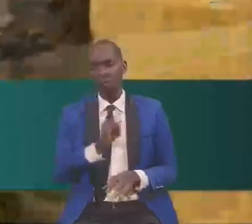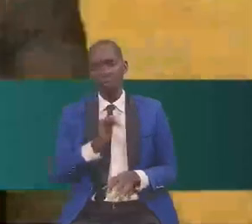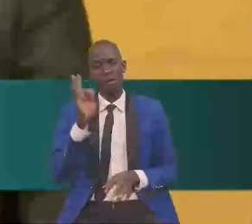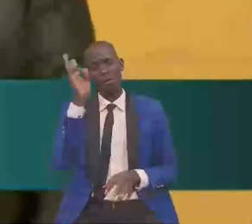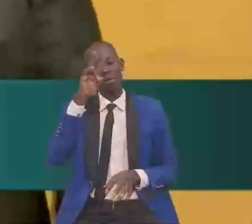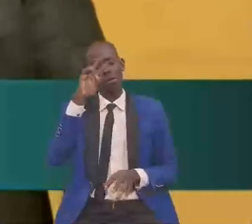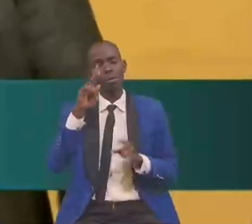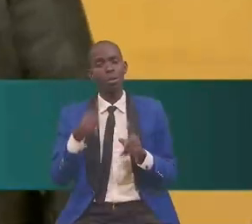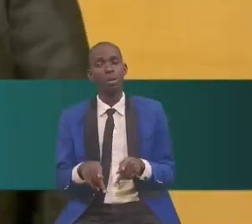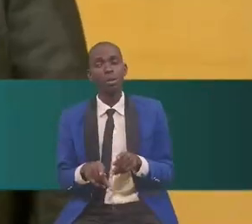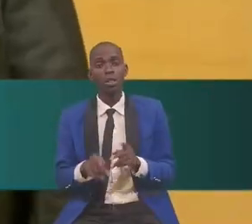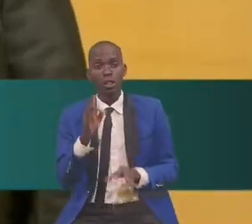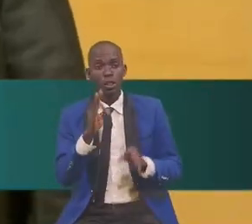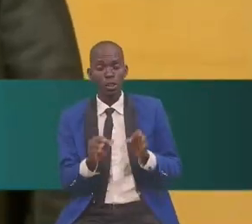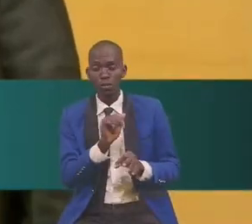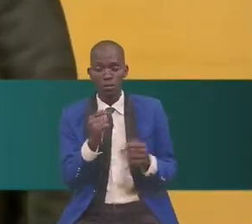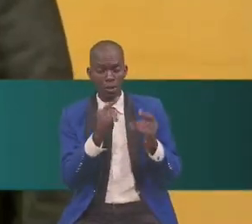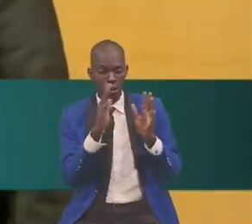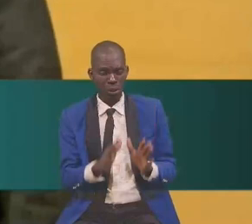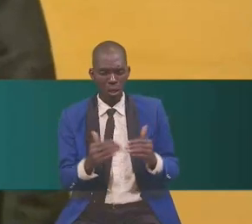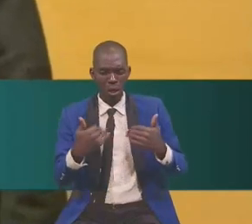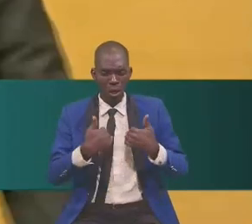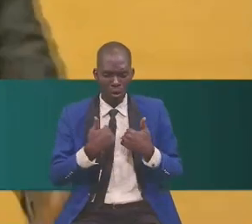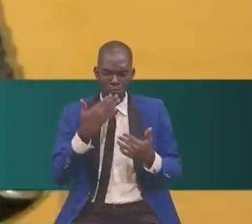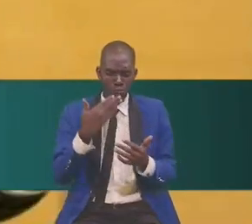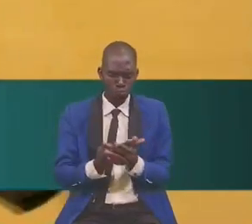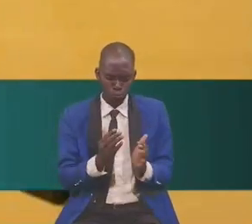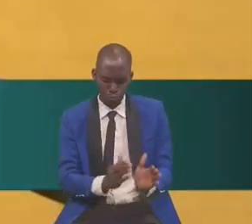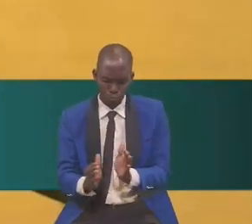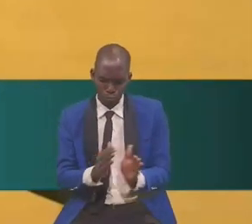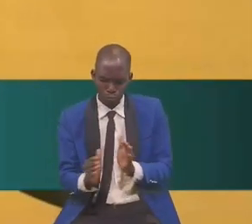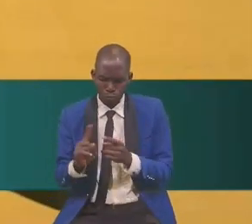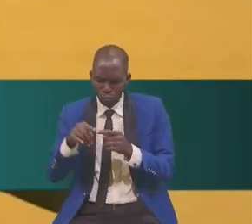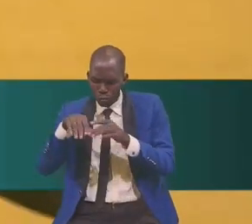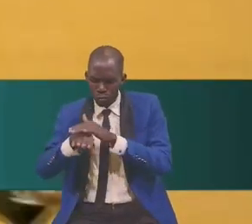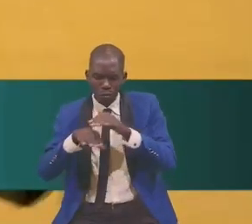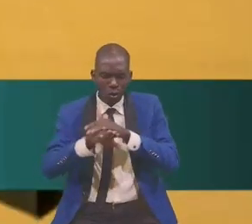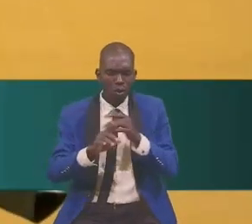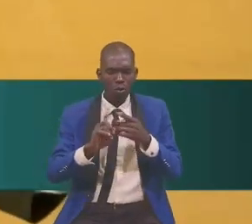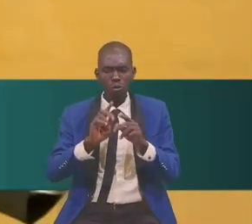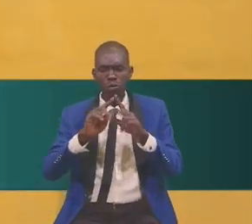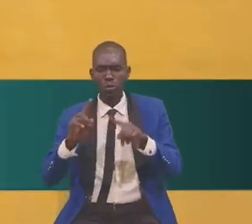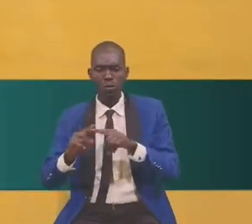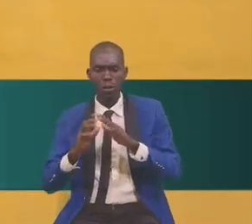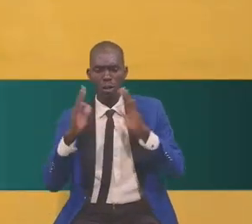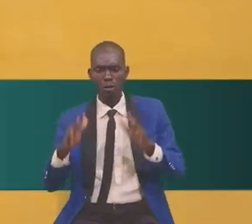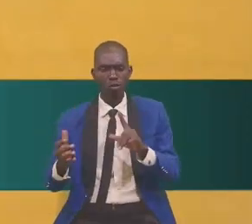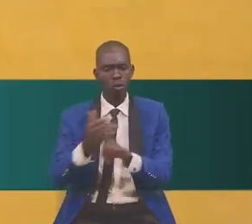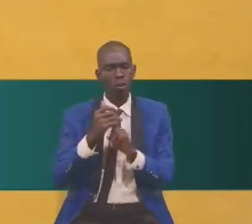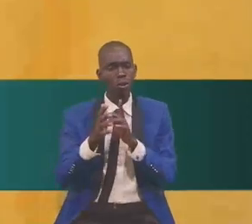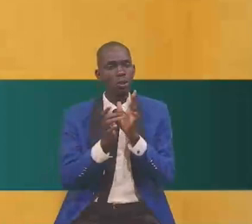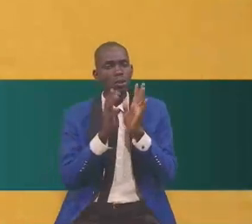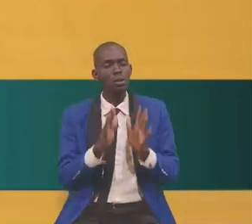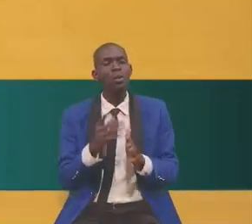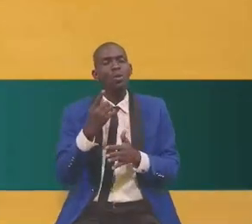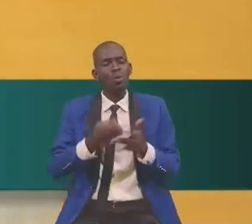ils vont dans chaque maison, qu'est-ce que je fais? Ne faisant rien, n'ayant aucune stratégie, s'ils entrent dans